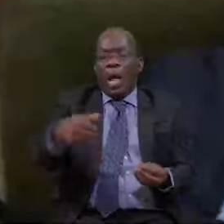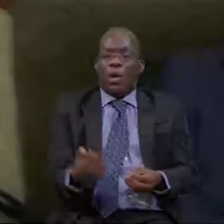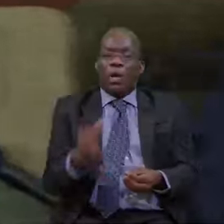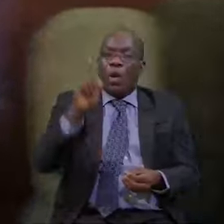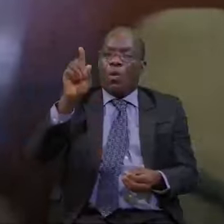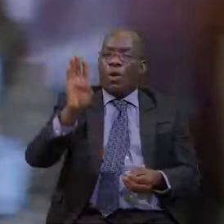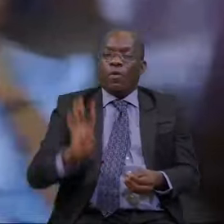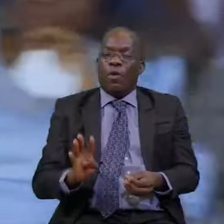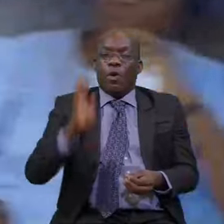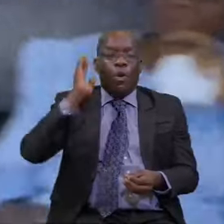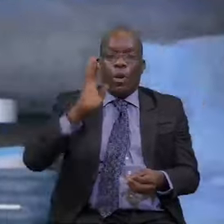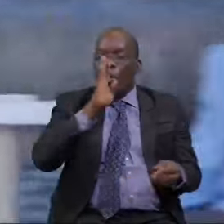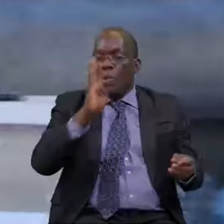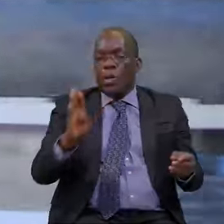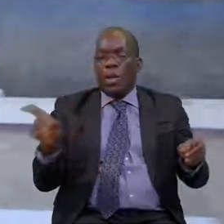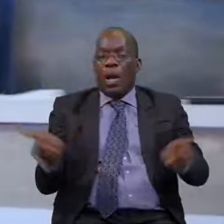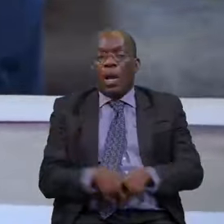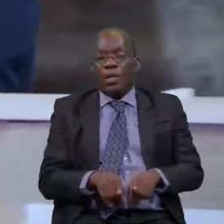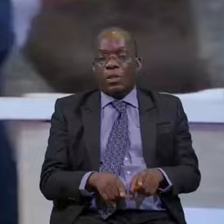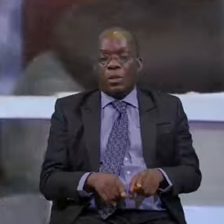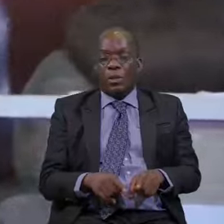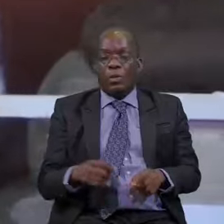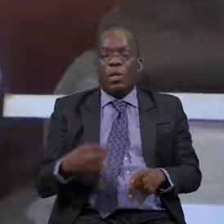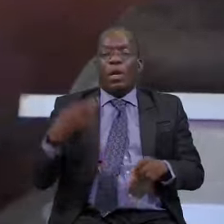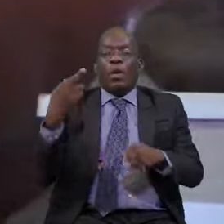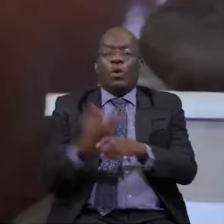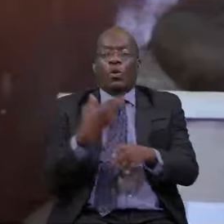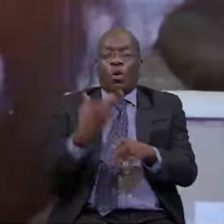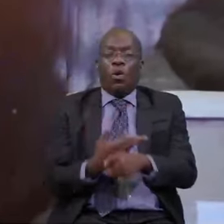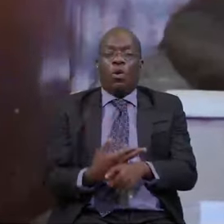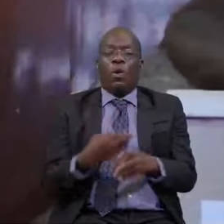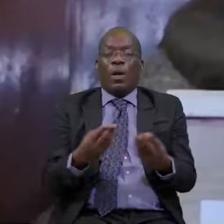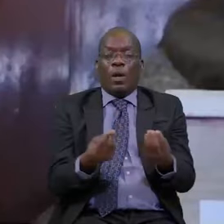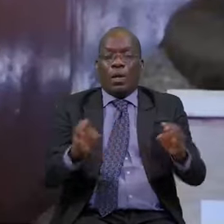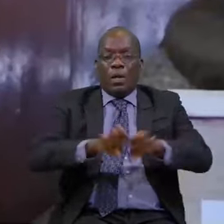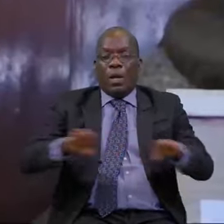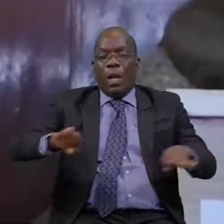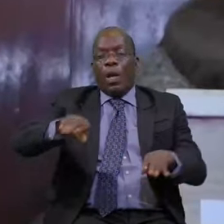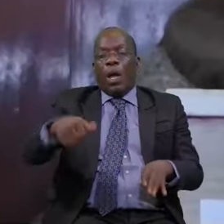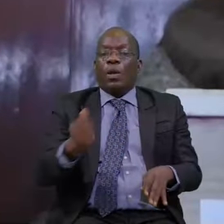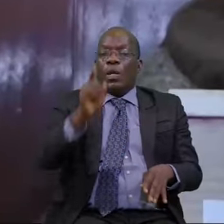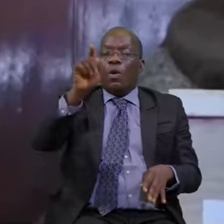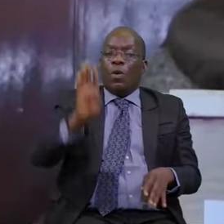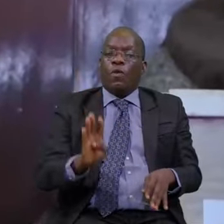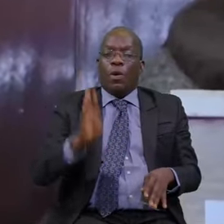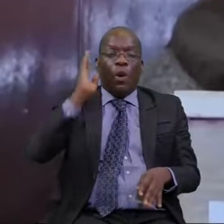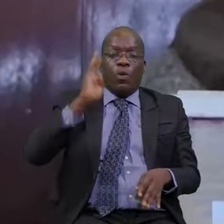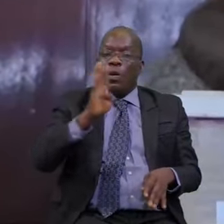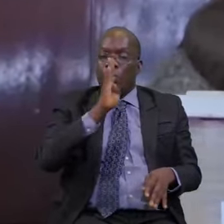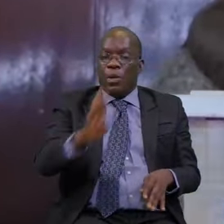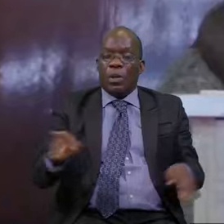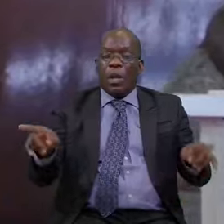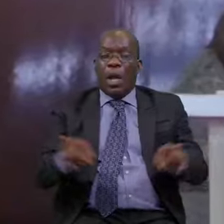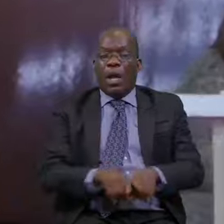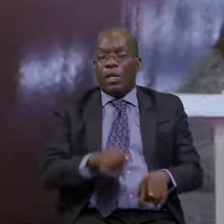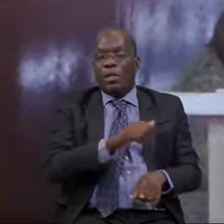comme le sol, comme le bord de la route, un autre cas comme une terre de